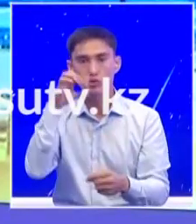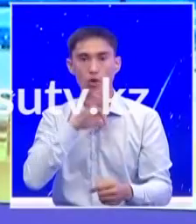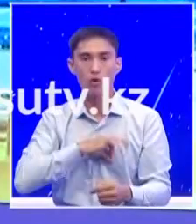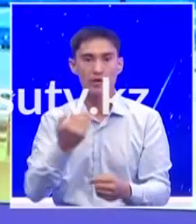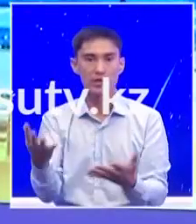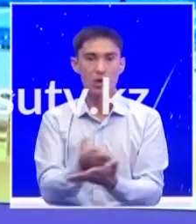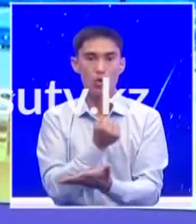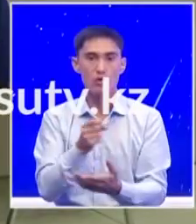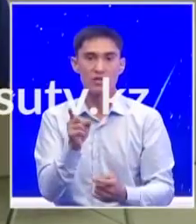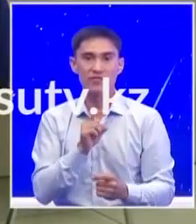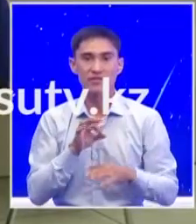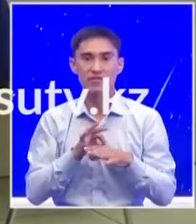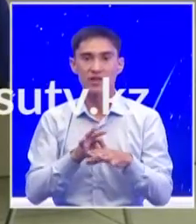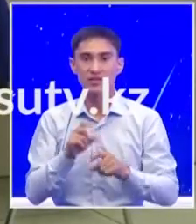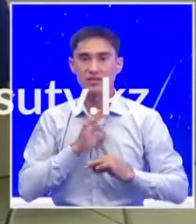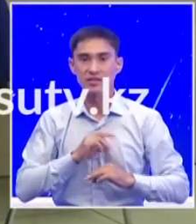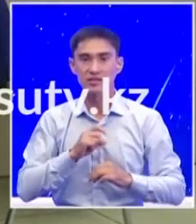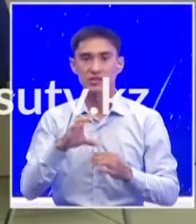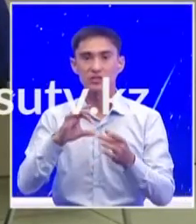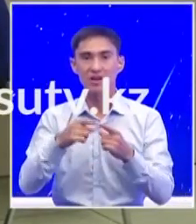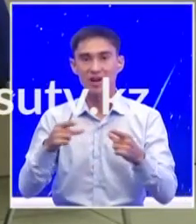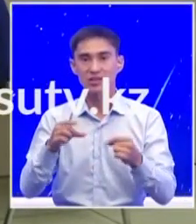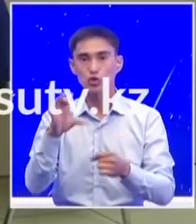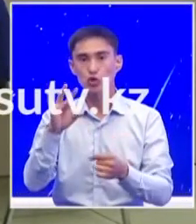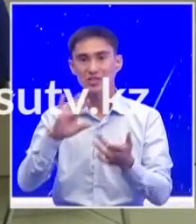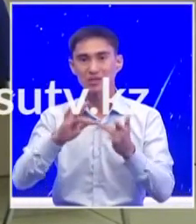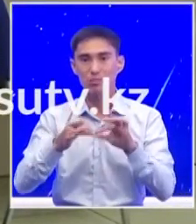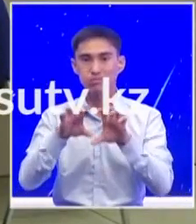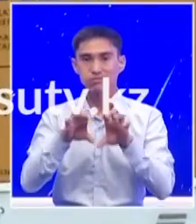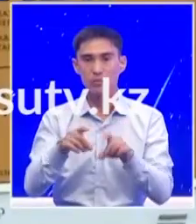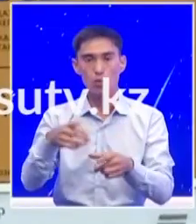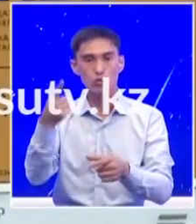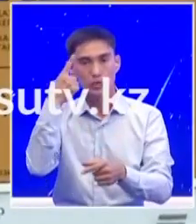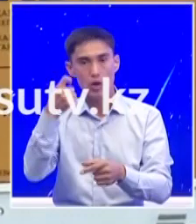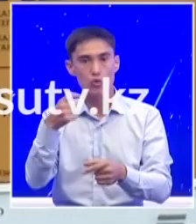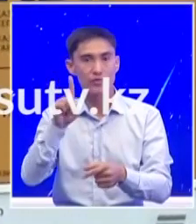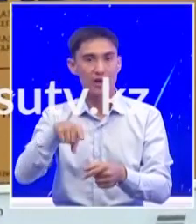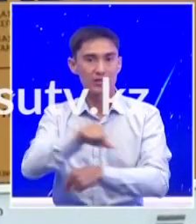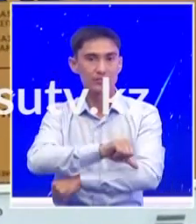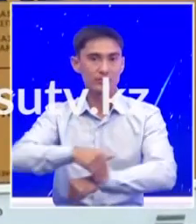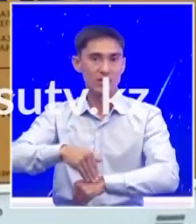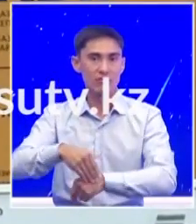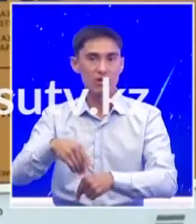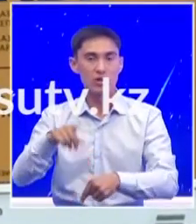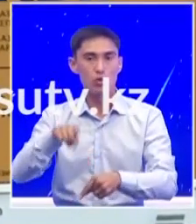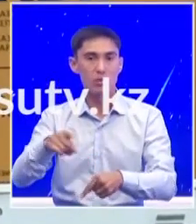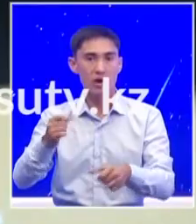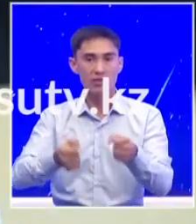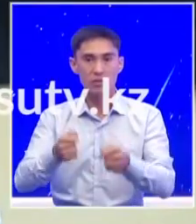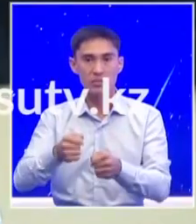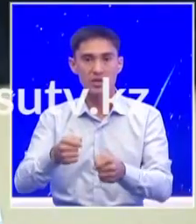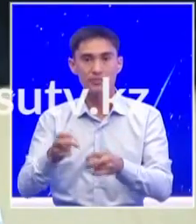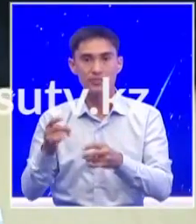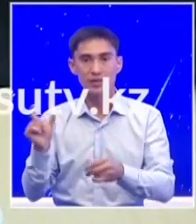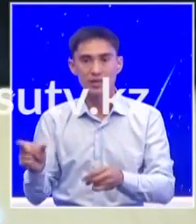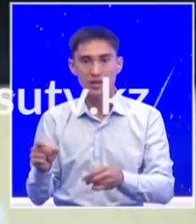они находят владельца карты в социальных сетях, а по слитым базам данных узнают адрес, телефон и номер автомобиля жертвы. На основе